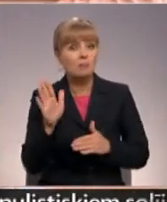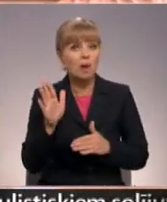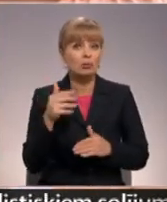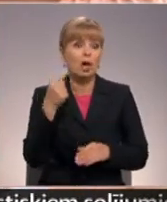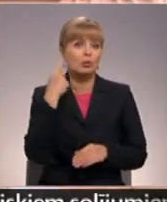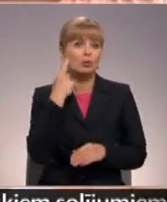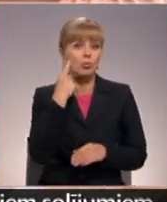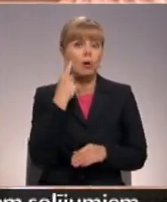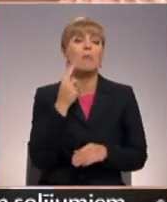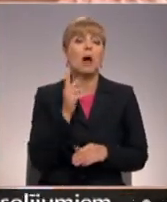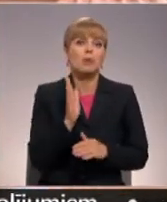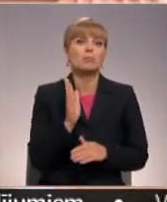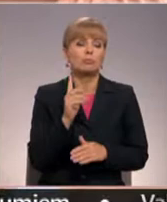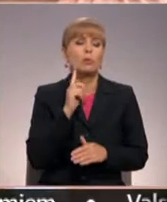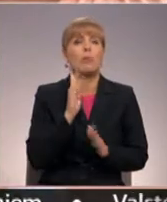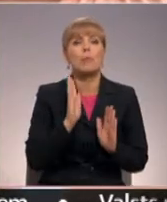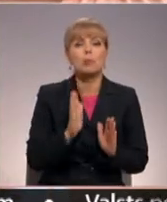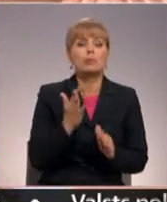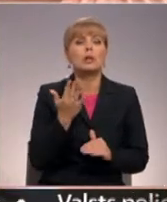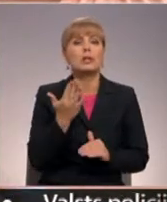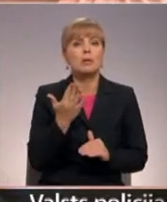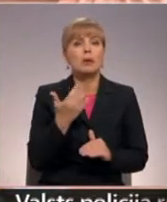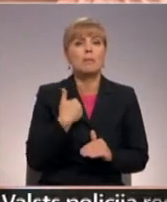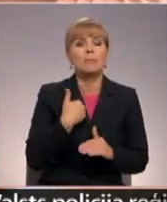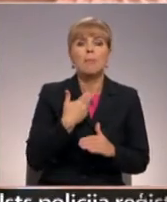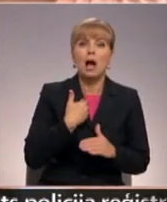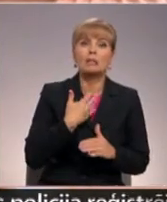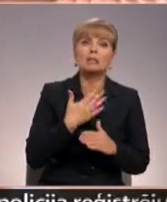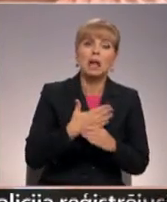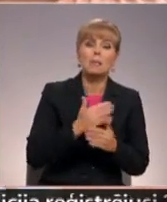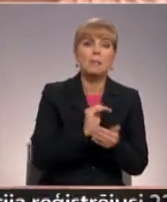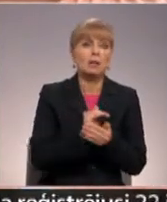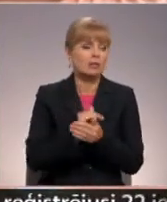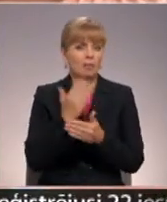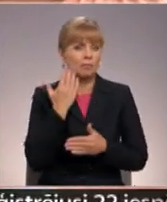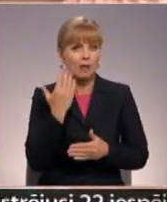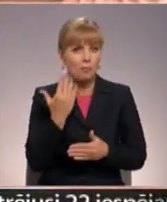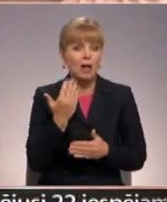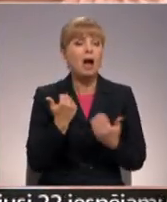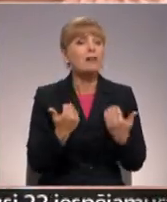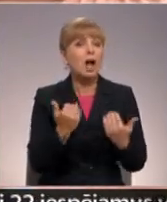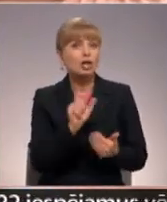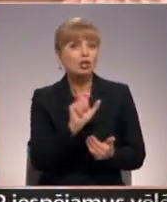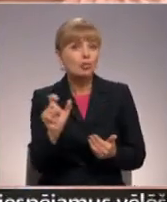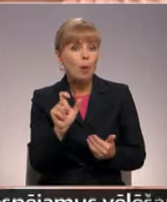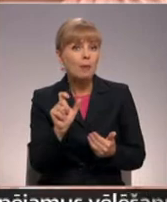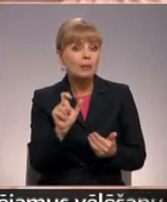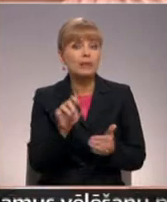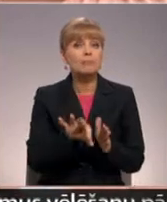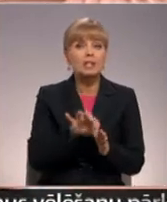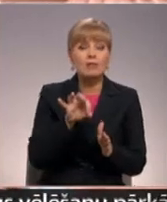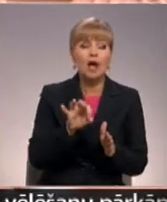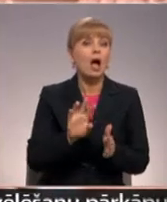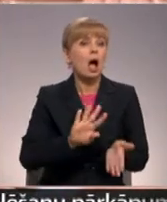Es domāju, ka tādi būs, bet es tā nemāku teikt, vai tie būs starp maniem paziņām. Un kā jūs domājat, šobrīd izdarot kaut kādu izvēli pilsētā kaut